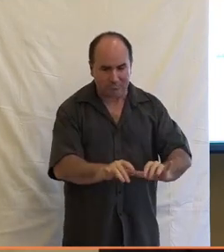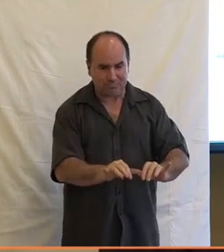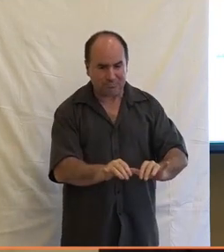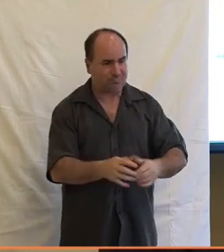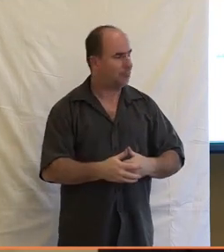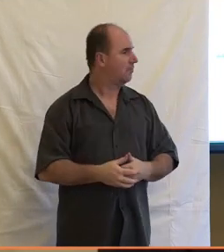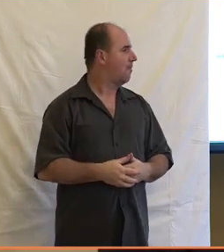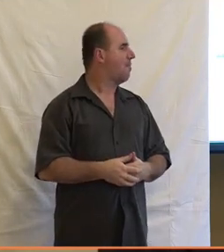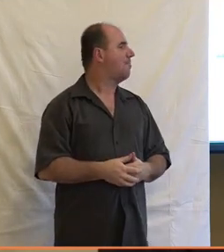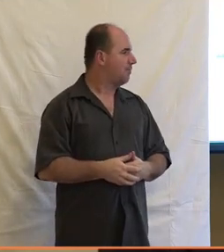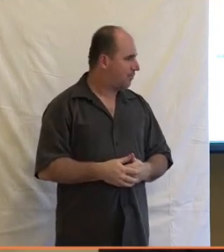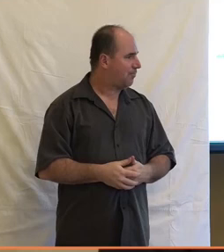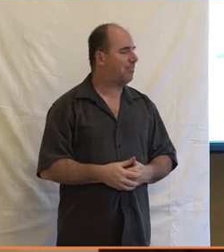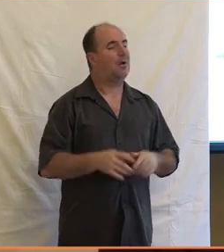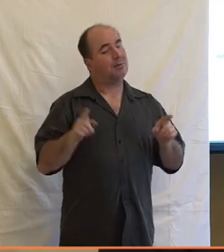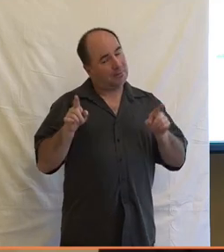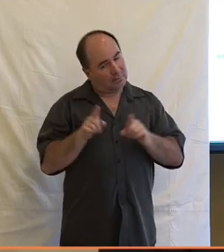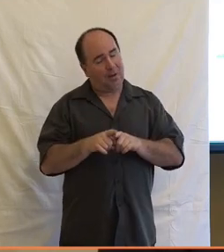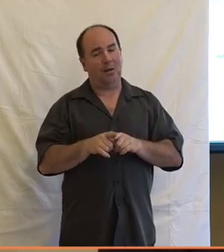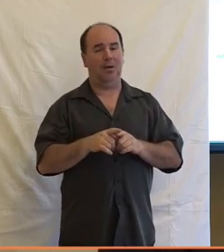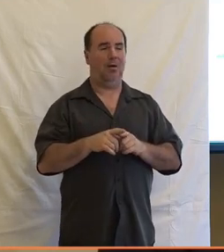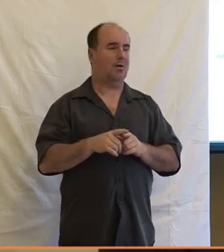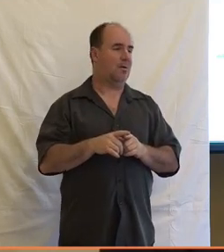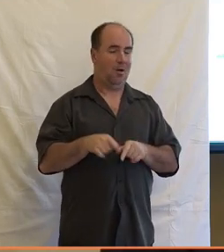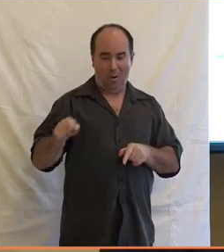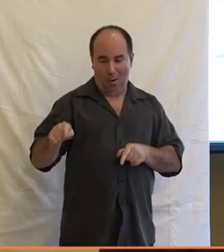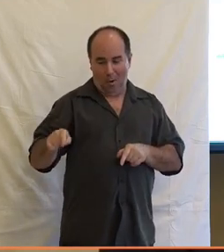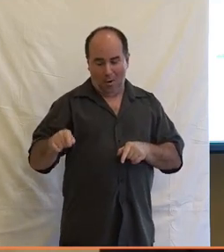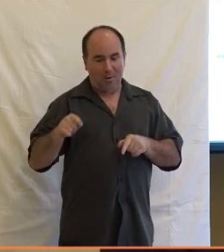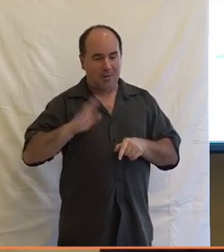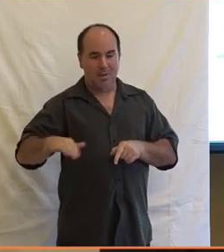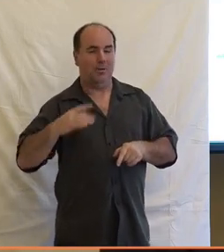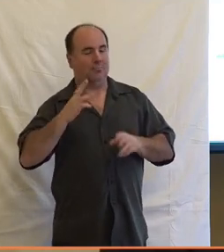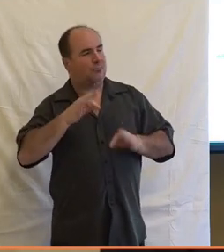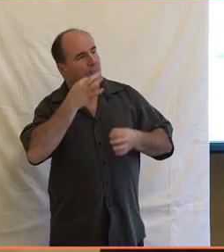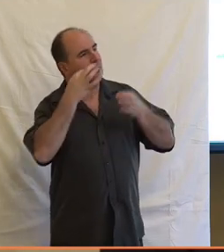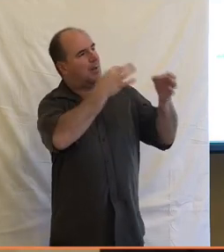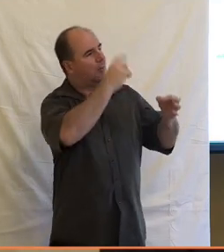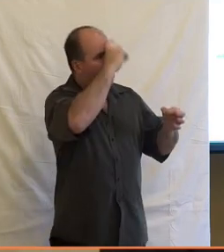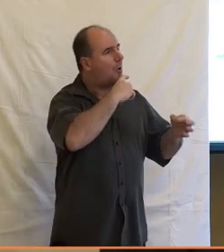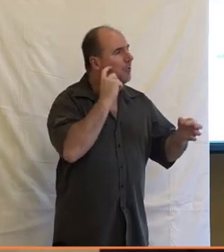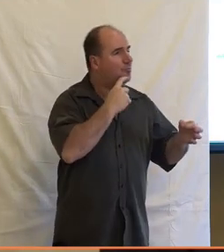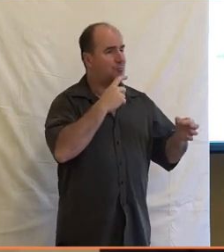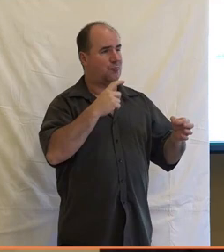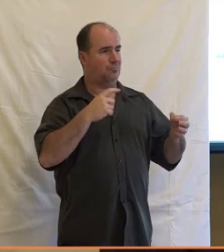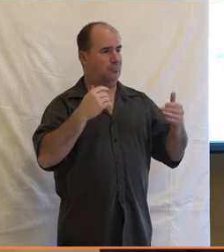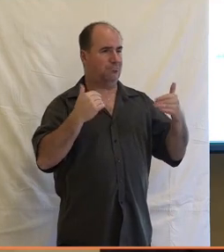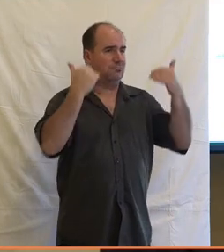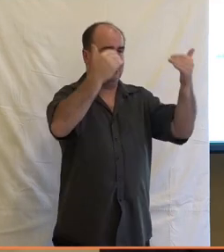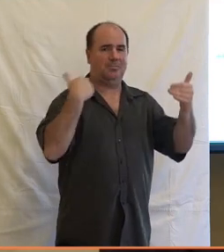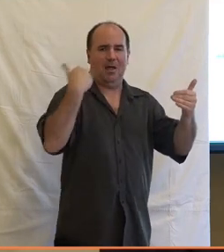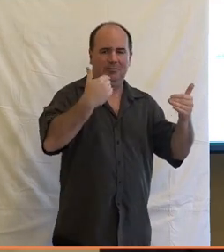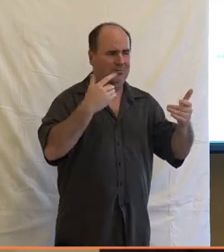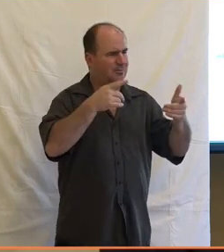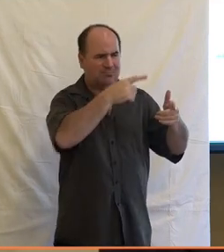potom třeba ke svým rodičům nebo prarodičům a hlavně jim to potom může pomoct jako v jejich další praxi,